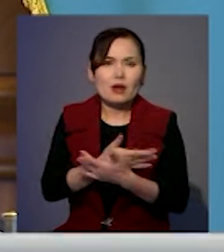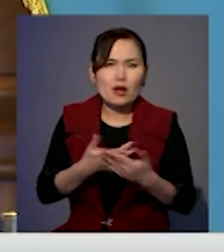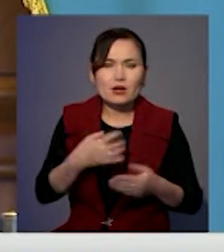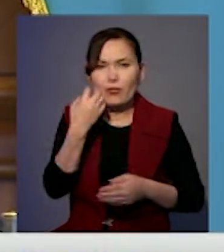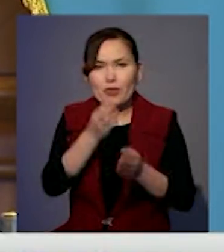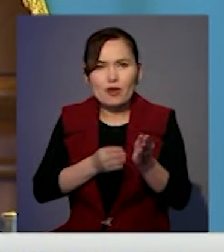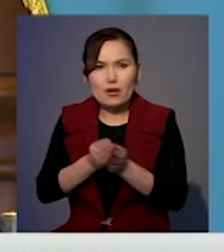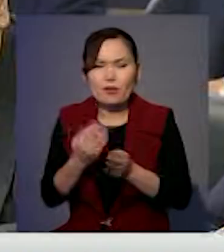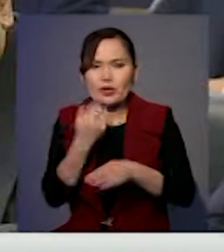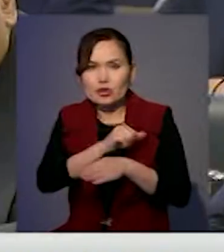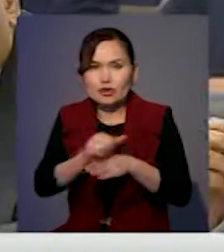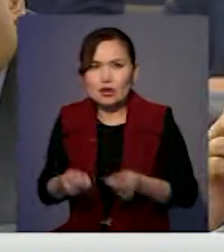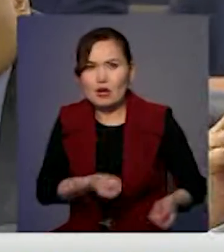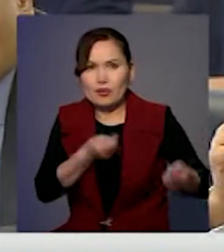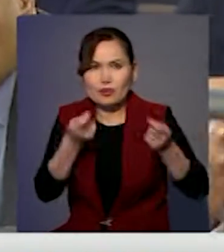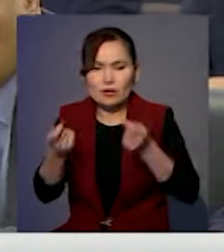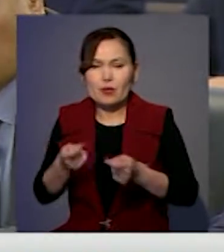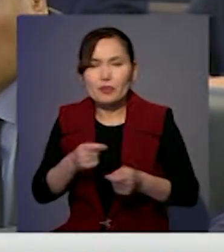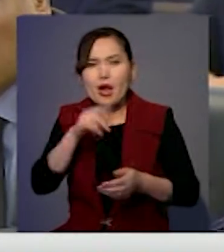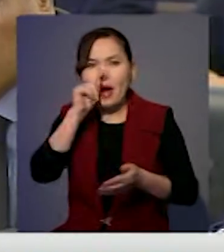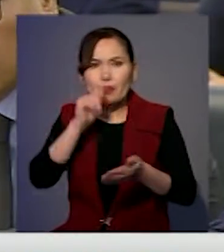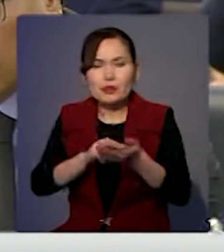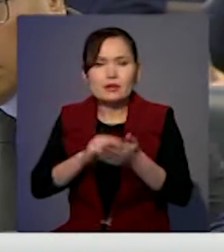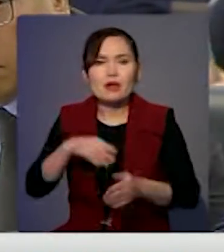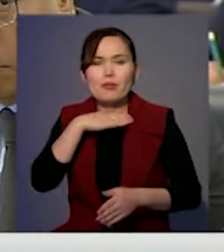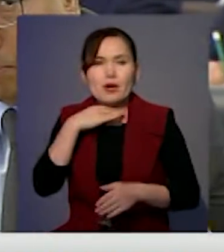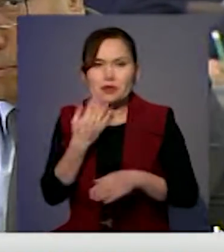Половина потребляем мяса, птицы завозятся.